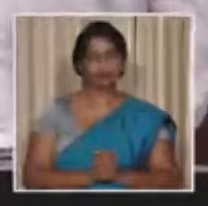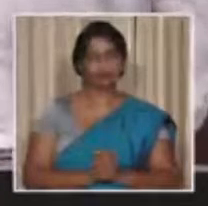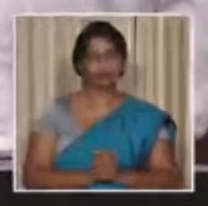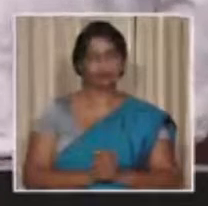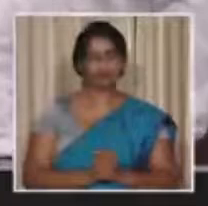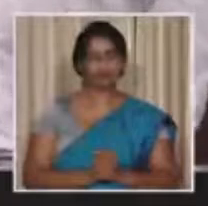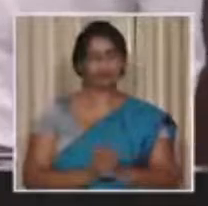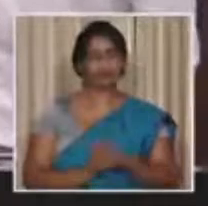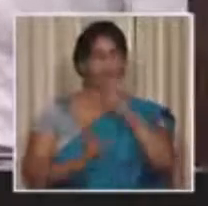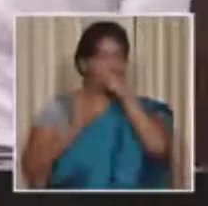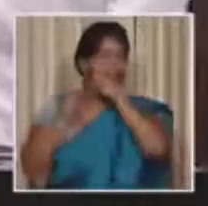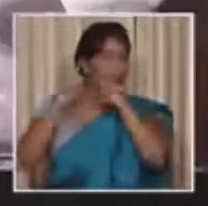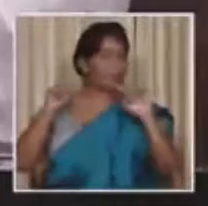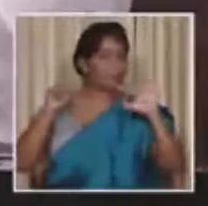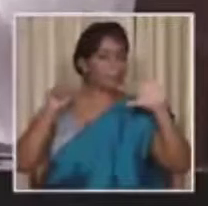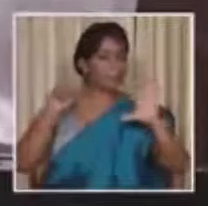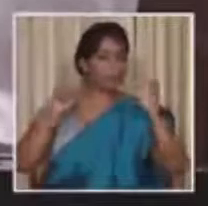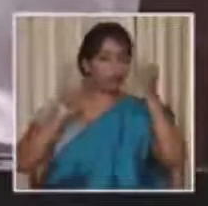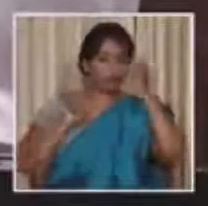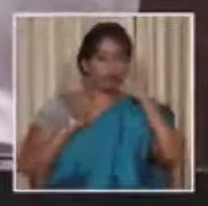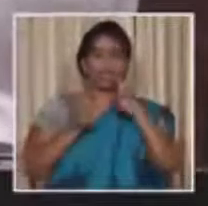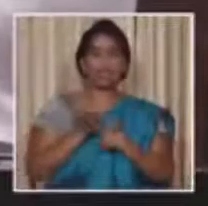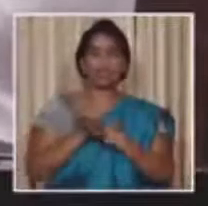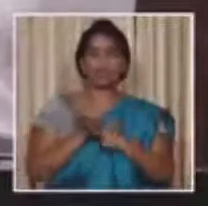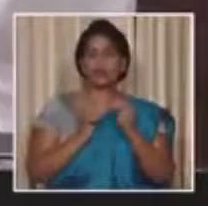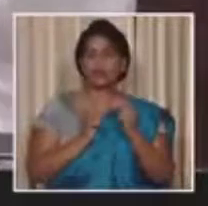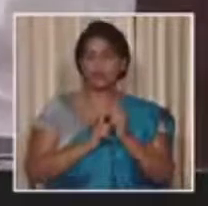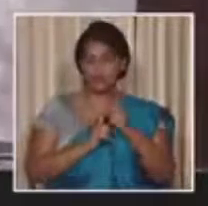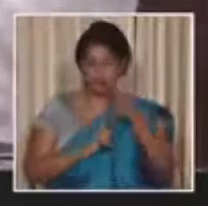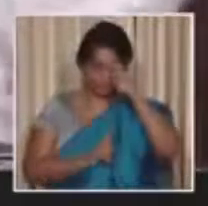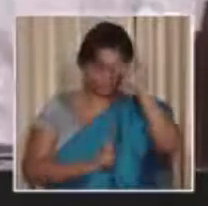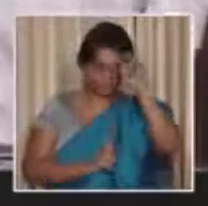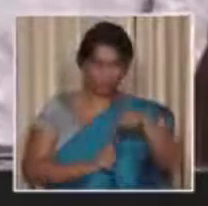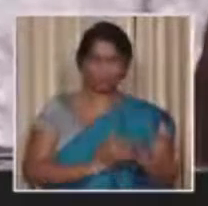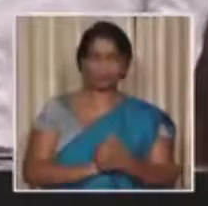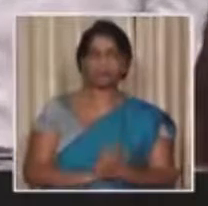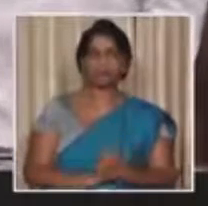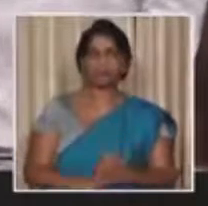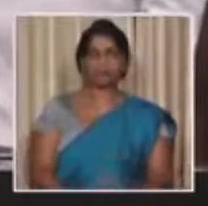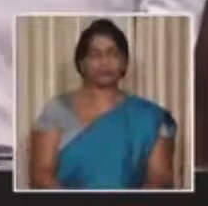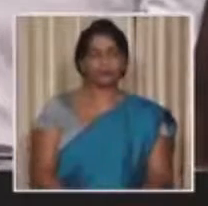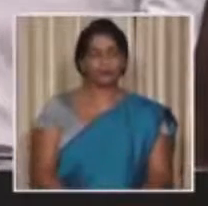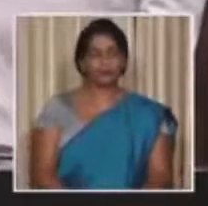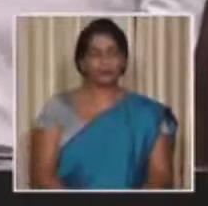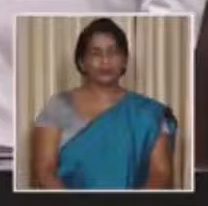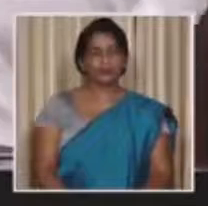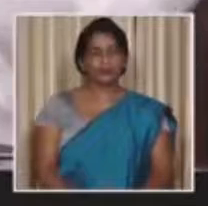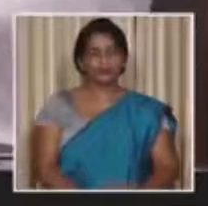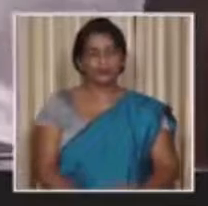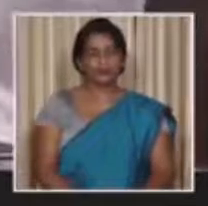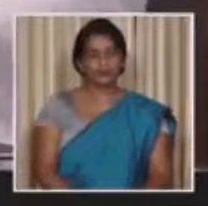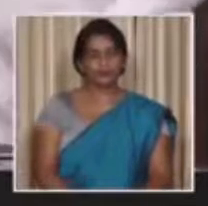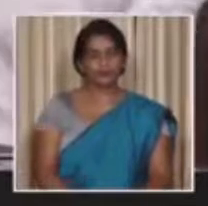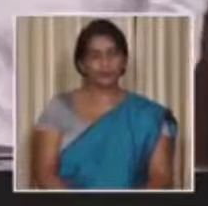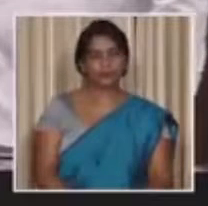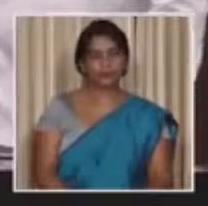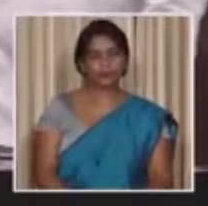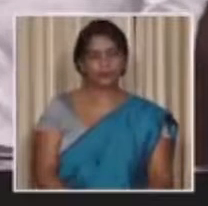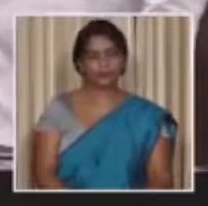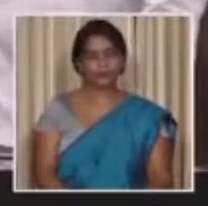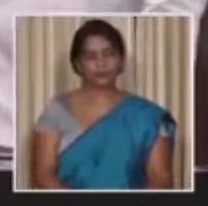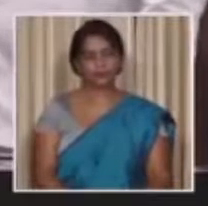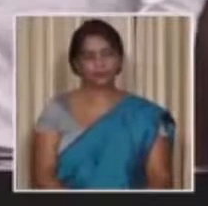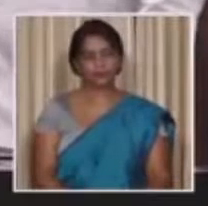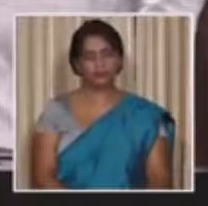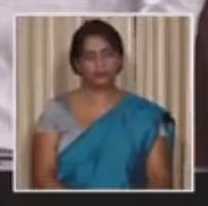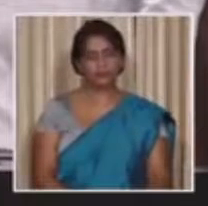එකේ සිට 5 දක්වා යෝජනා කිරීම රමේෂ් පතිරණ මැතිතුමා යෝජනා කරන්න